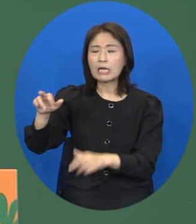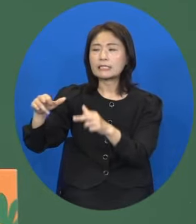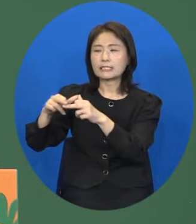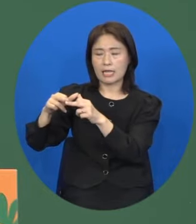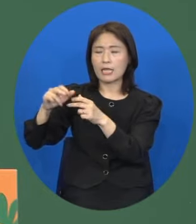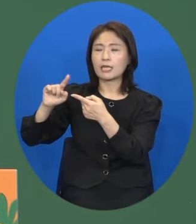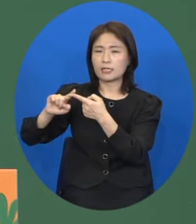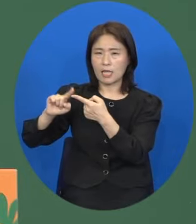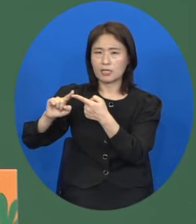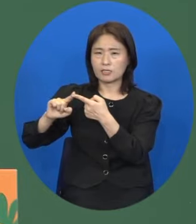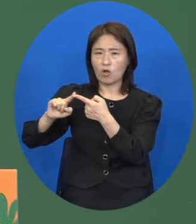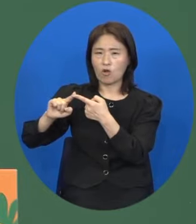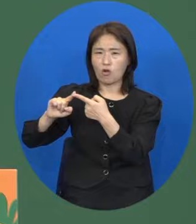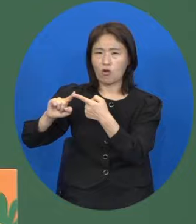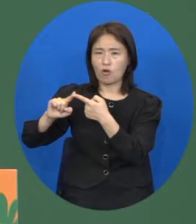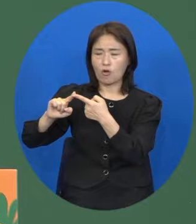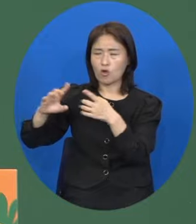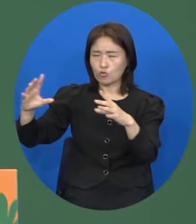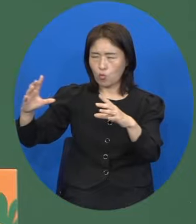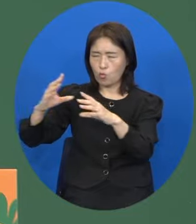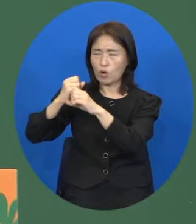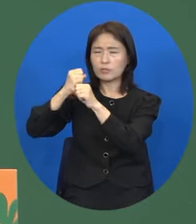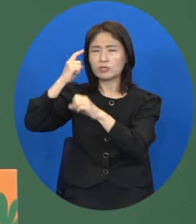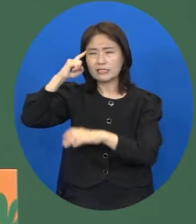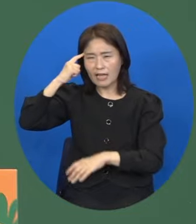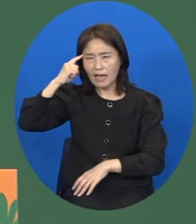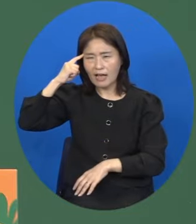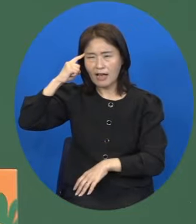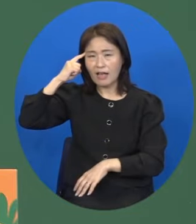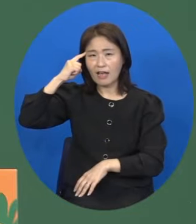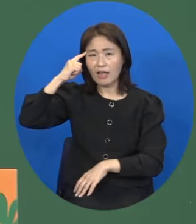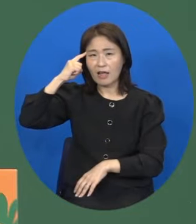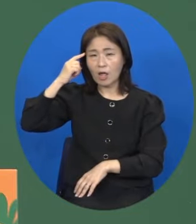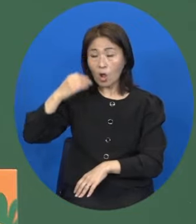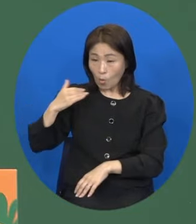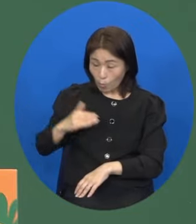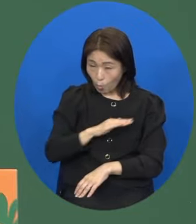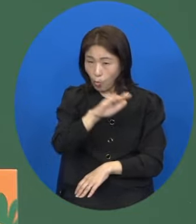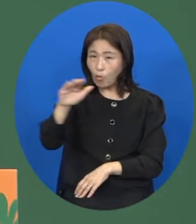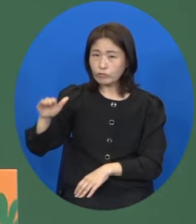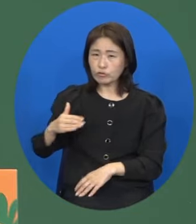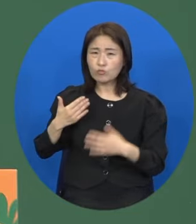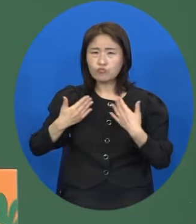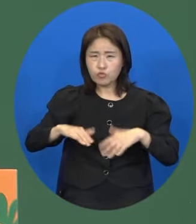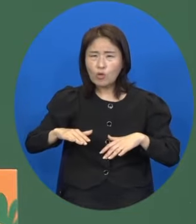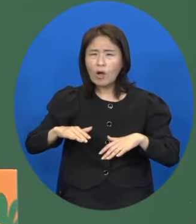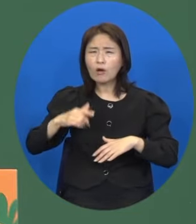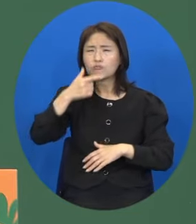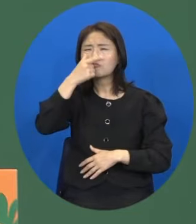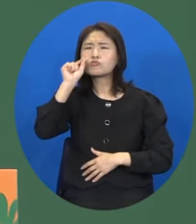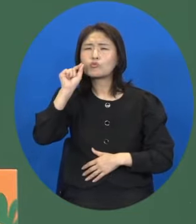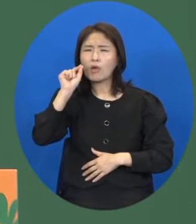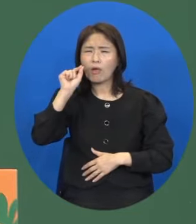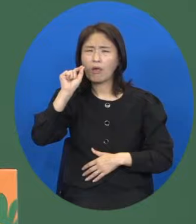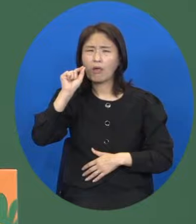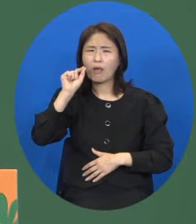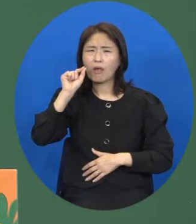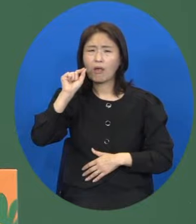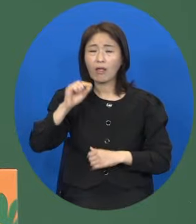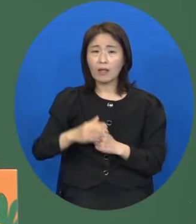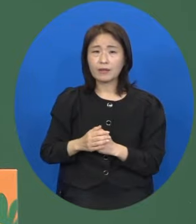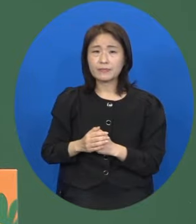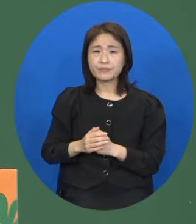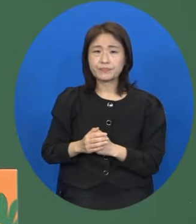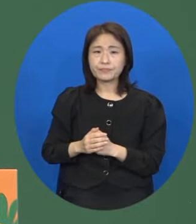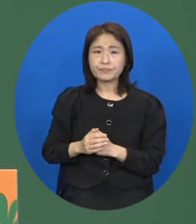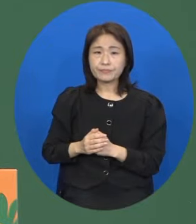고찰하도록 우리를 이끕니다. 여러분, 우리 모두가 부족하고 연약하며 혼자 살 수 없습니다. 인간의 삶을 유지하기 위해 필수적인